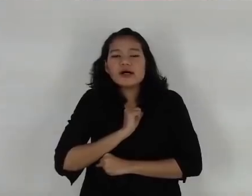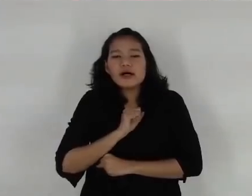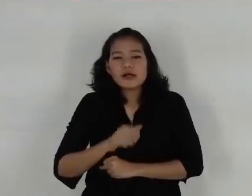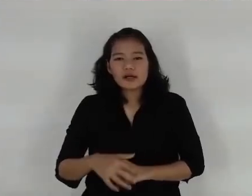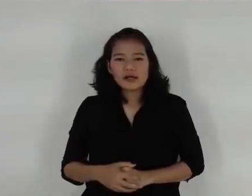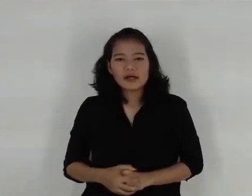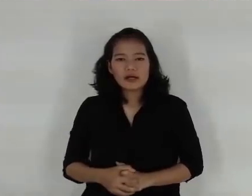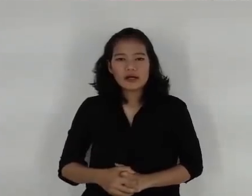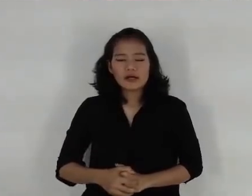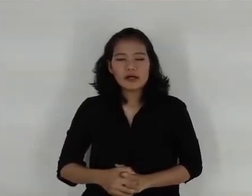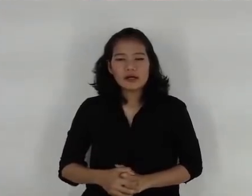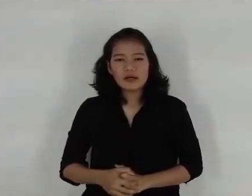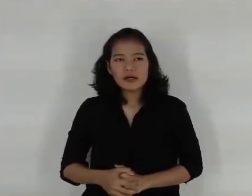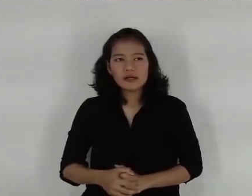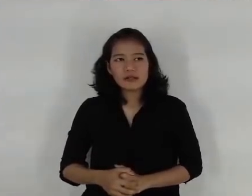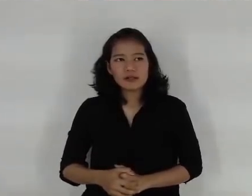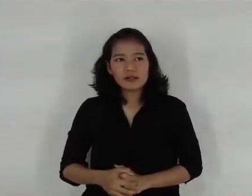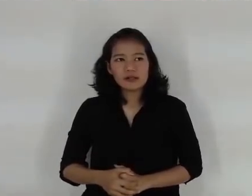menggetarkan